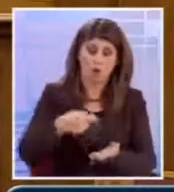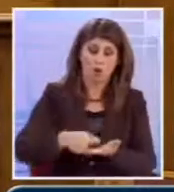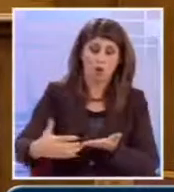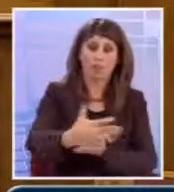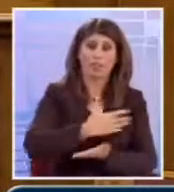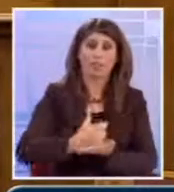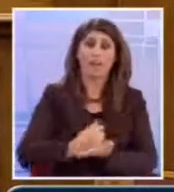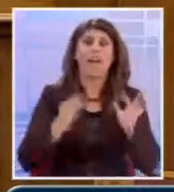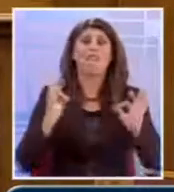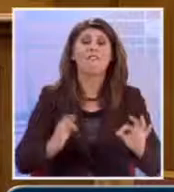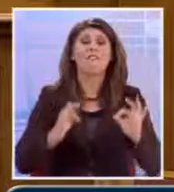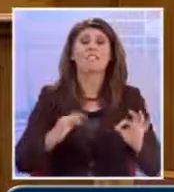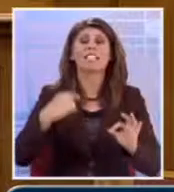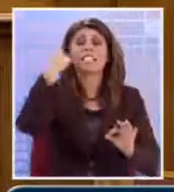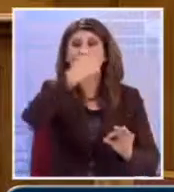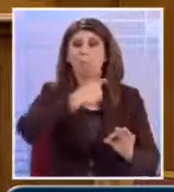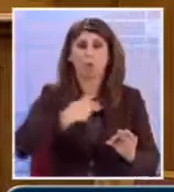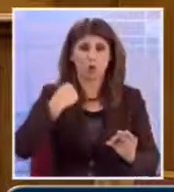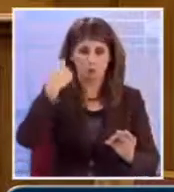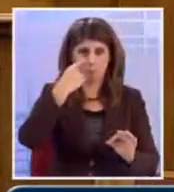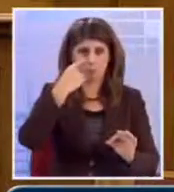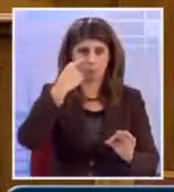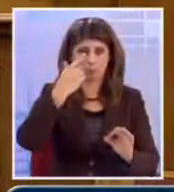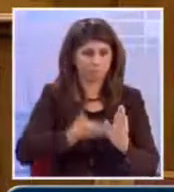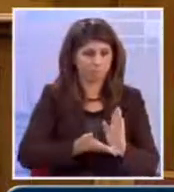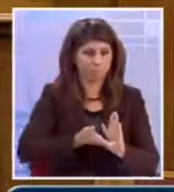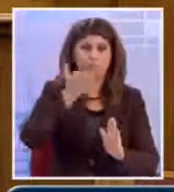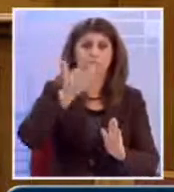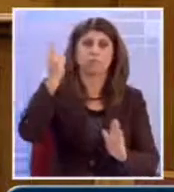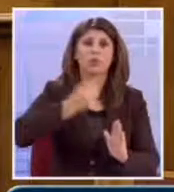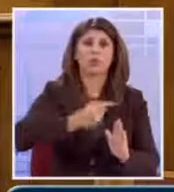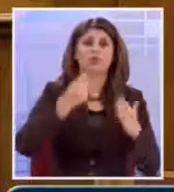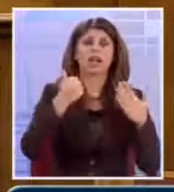εισοδημάτων φυσικών προσώπων προβλέπεται αυξημένο σε ποσοστό